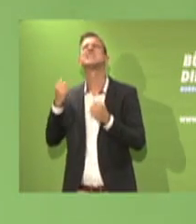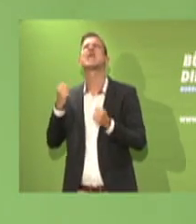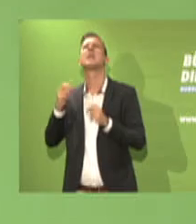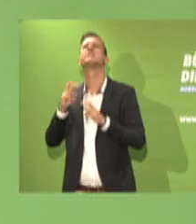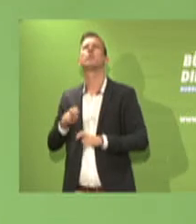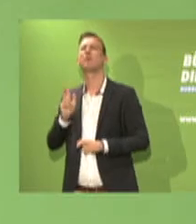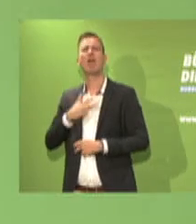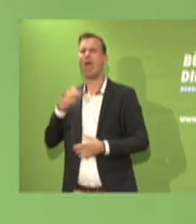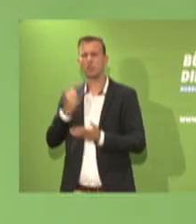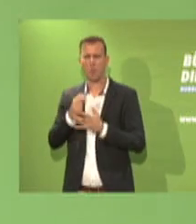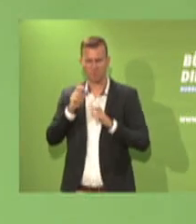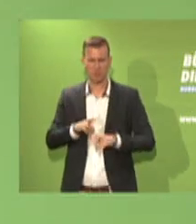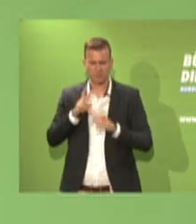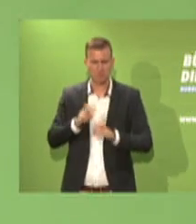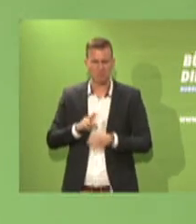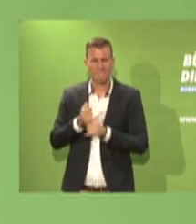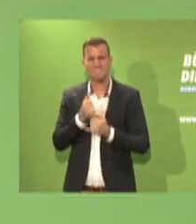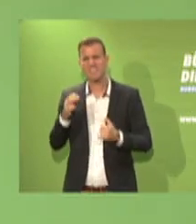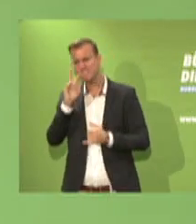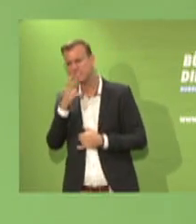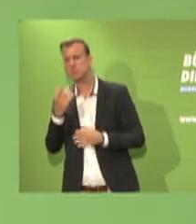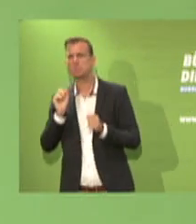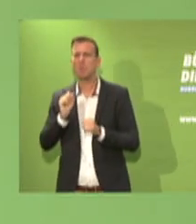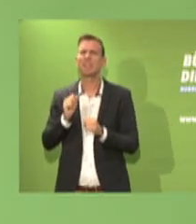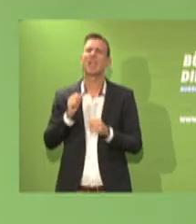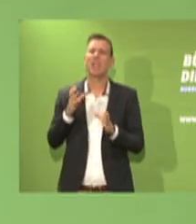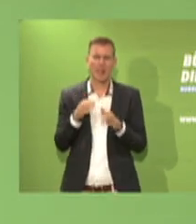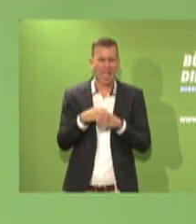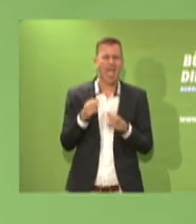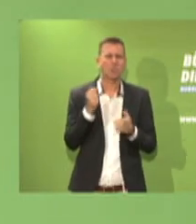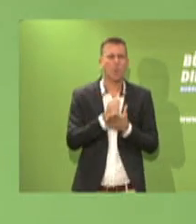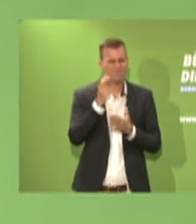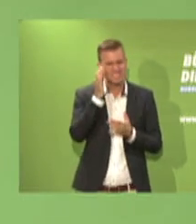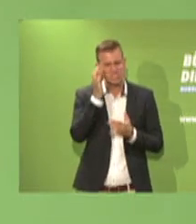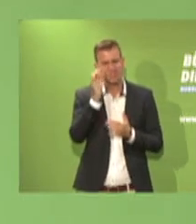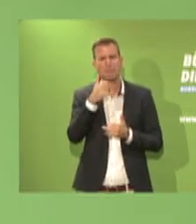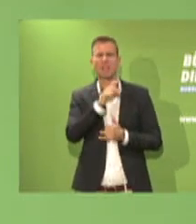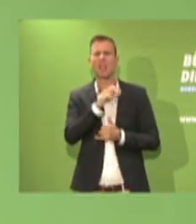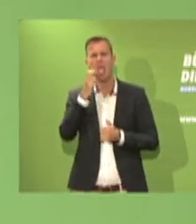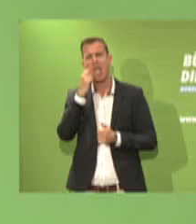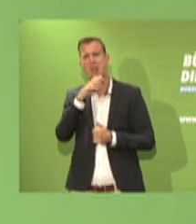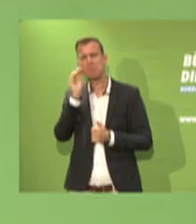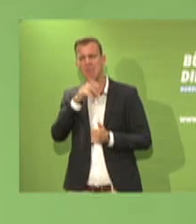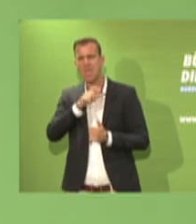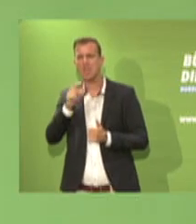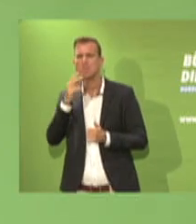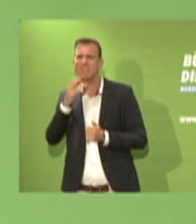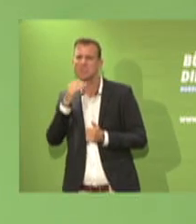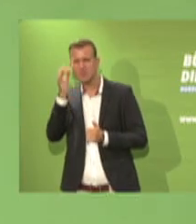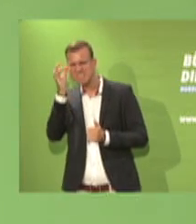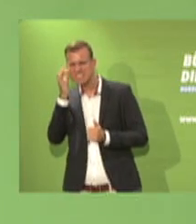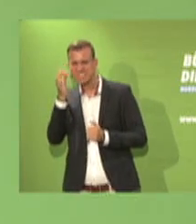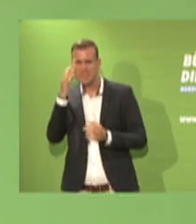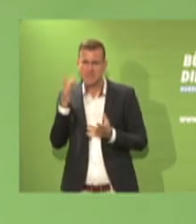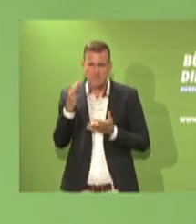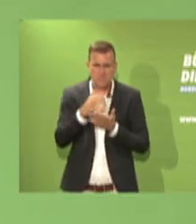am Ende es nur darum geht, dass noch eine Gemeinde von Atomwissenschaftlern, in der Regel sind das ältere Herren, versuchen, das Know-how zu